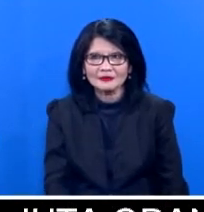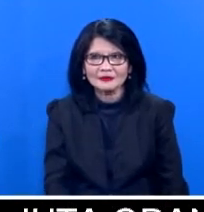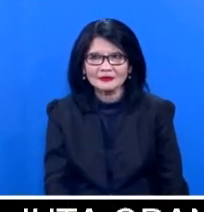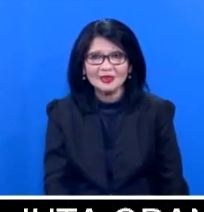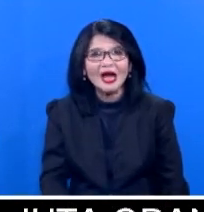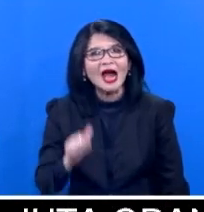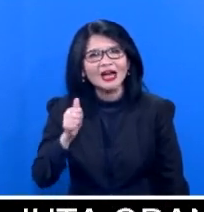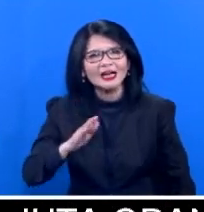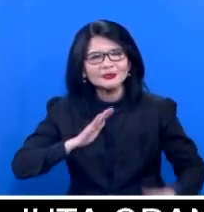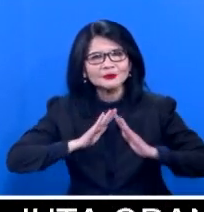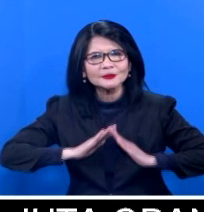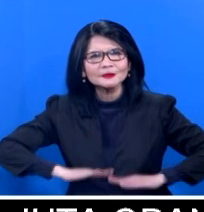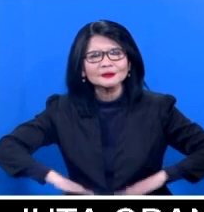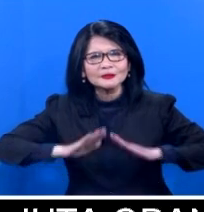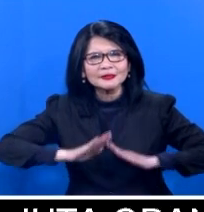tenang ya.